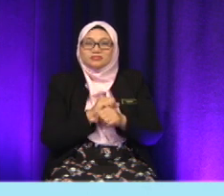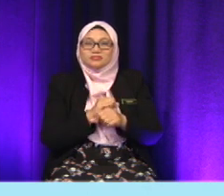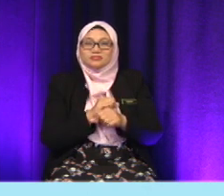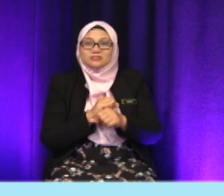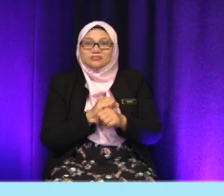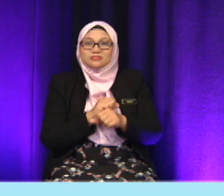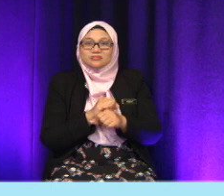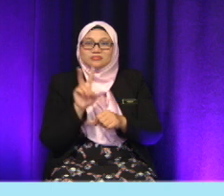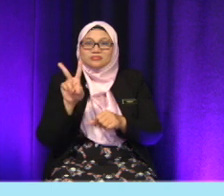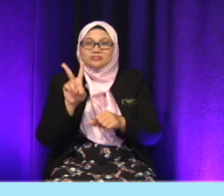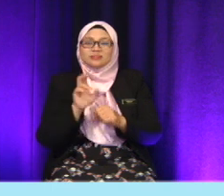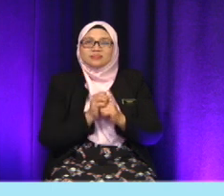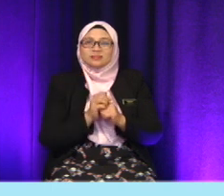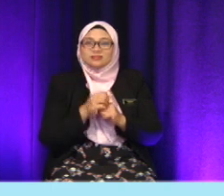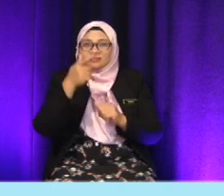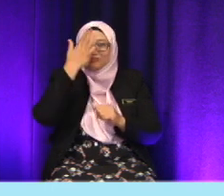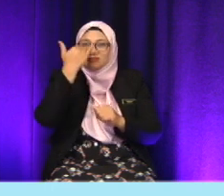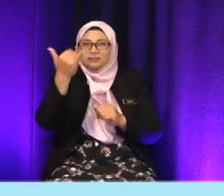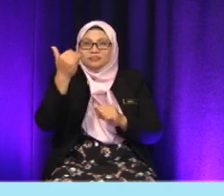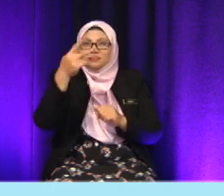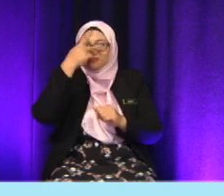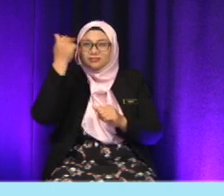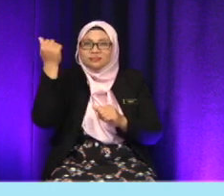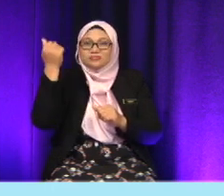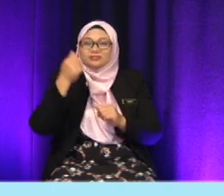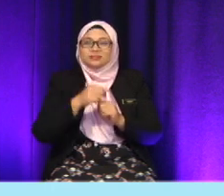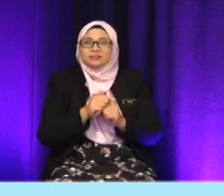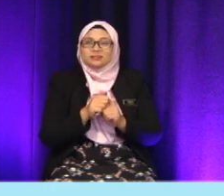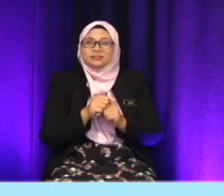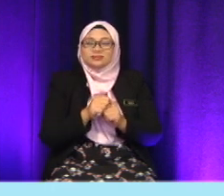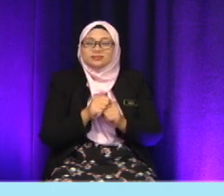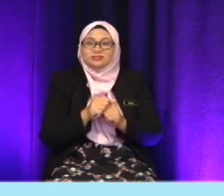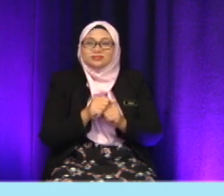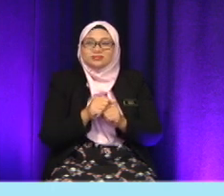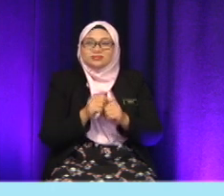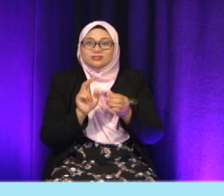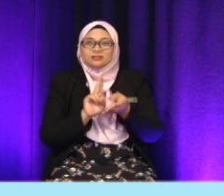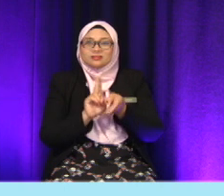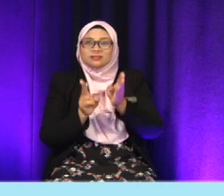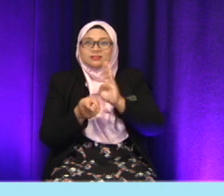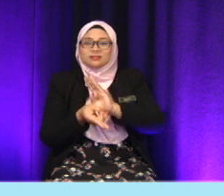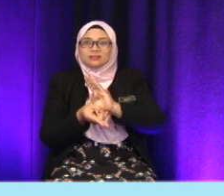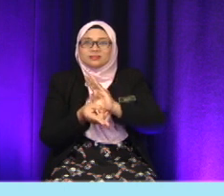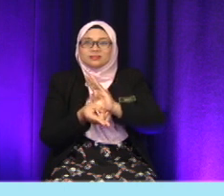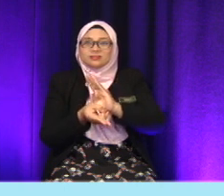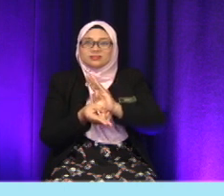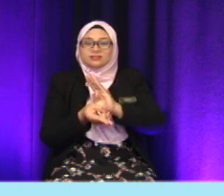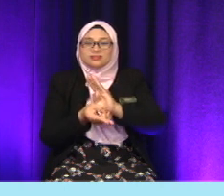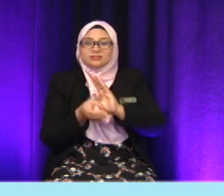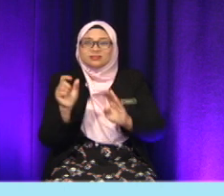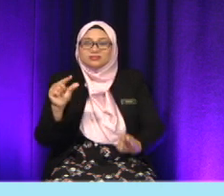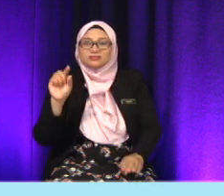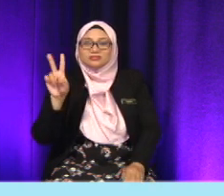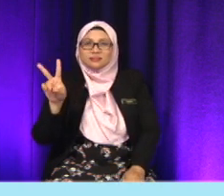baris yang kedua sebab ini ialah pembeli ubah setempat eh sorry pembeli ubah sejagat